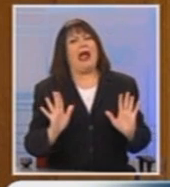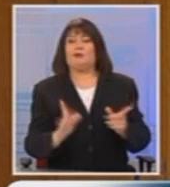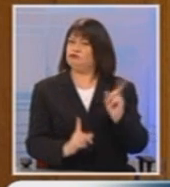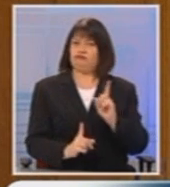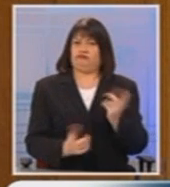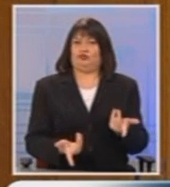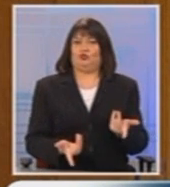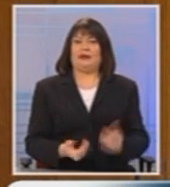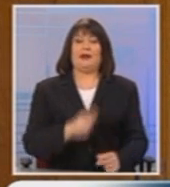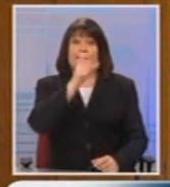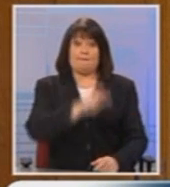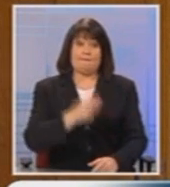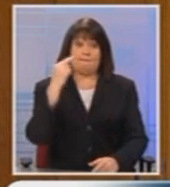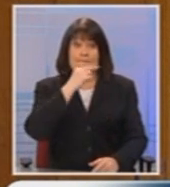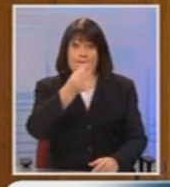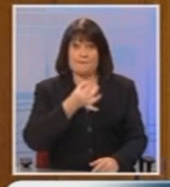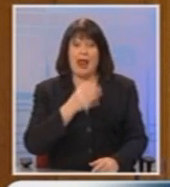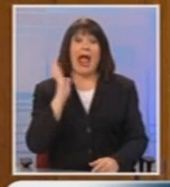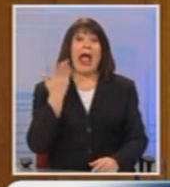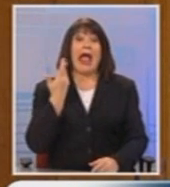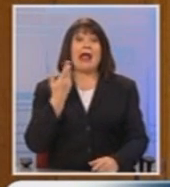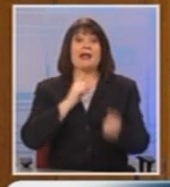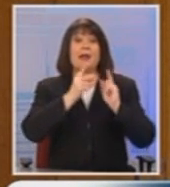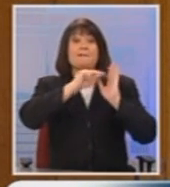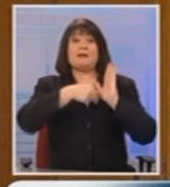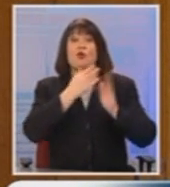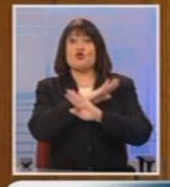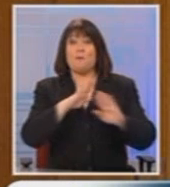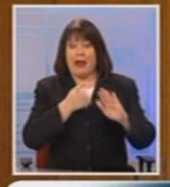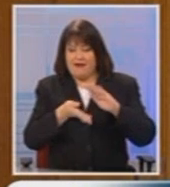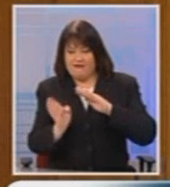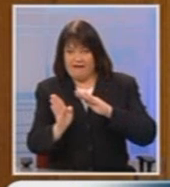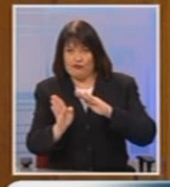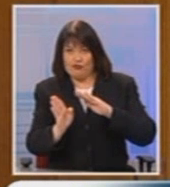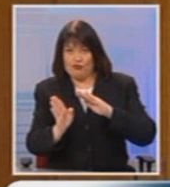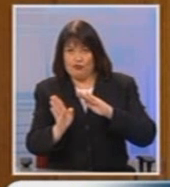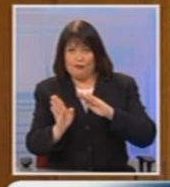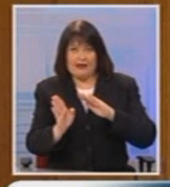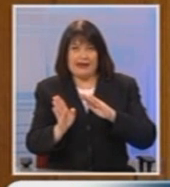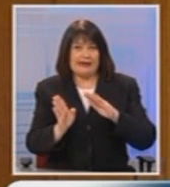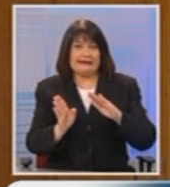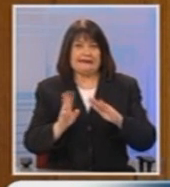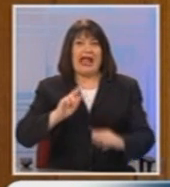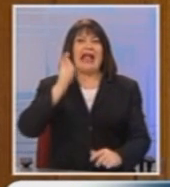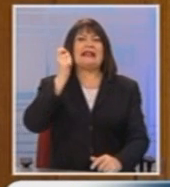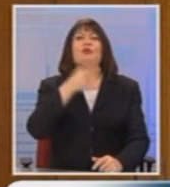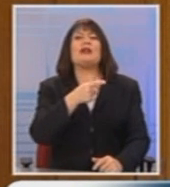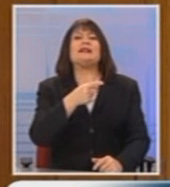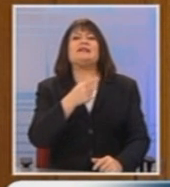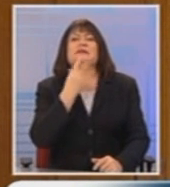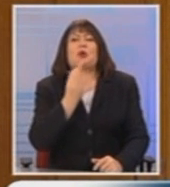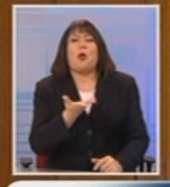και αυτό που είπε ο Πρωθυπουργός, ότι αν φύγουμε από το μνημόνιο, τότε δεν έχει νόημα ύπαρξης, ξέρω εγώ, η αντιπολίτευση κλπ.